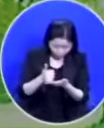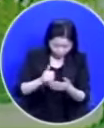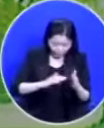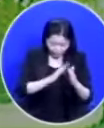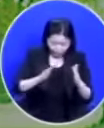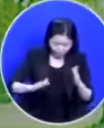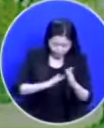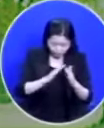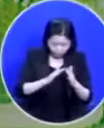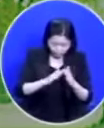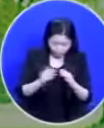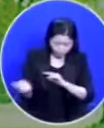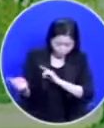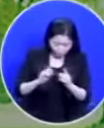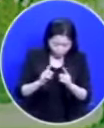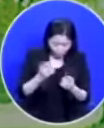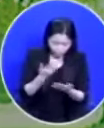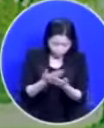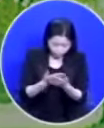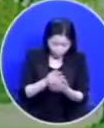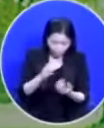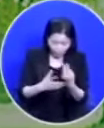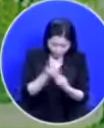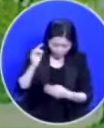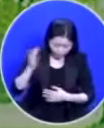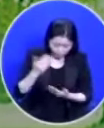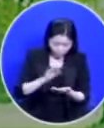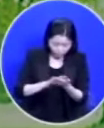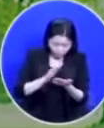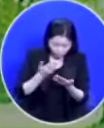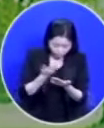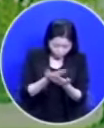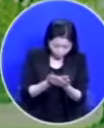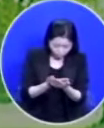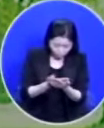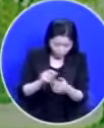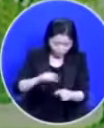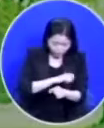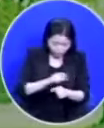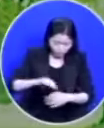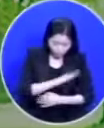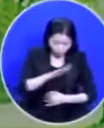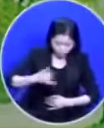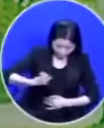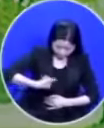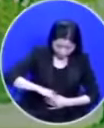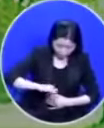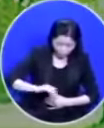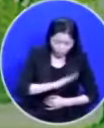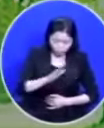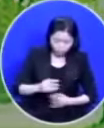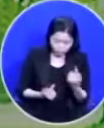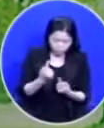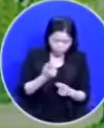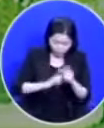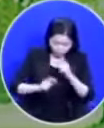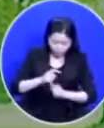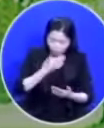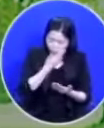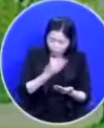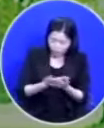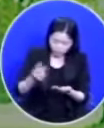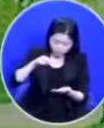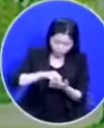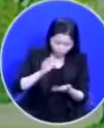가정을 회복시켜 주시고 하나되게 하시고 특히 우리 자녀들을 우리보다 더욱 귀하게 하나님 세워